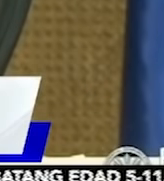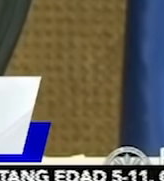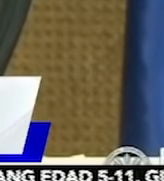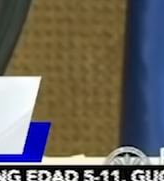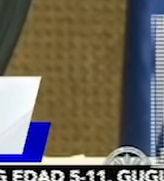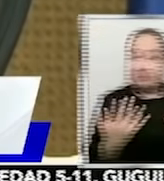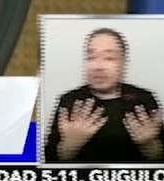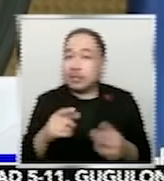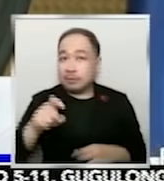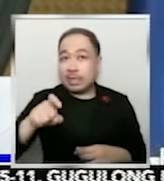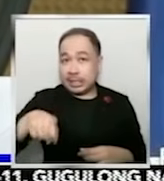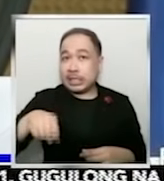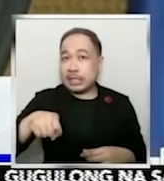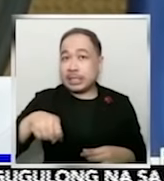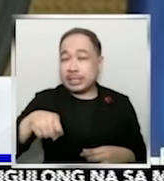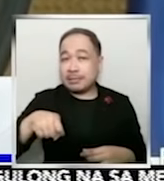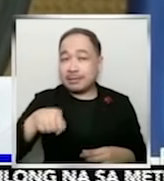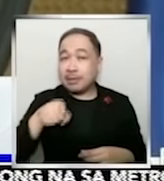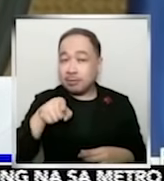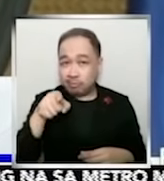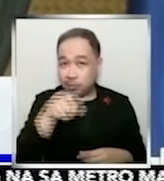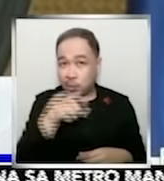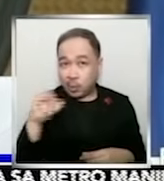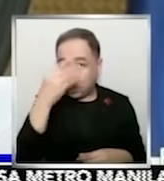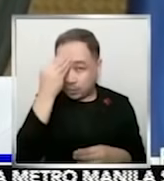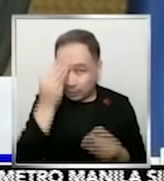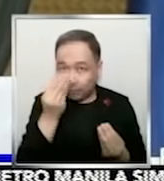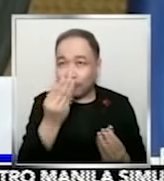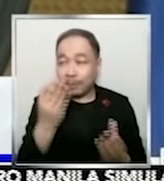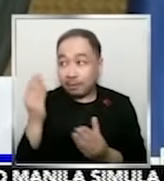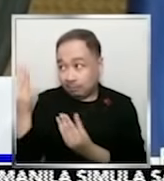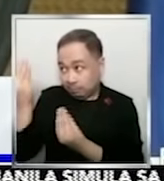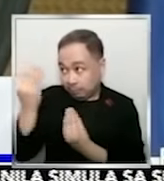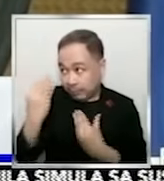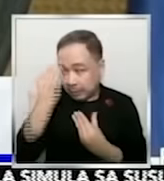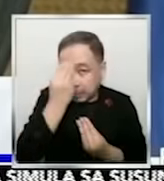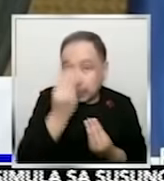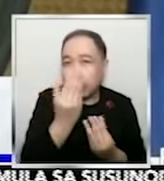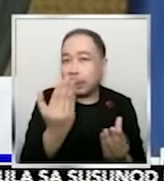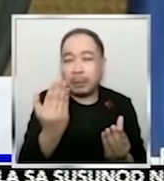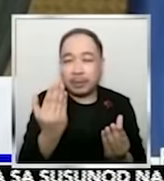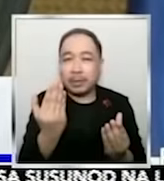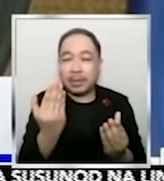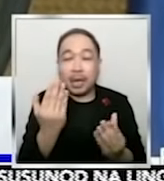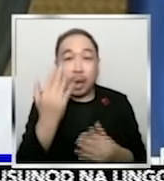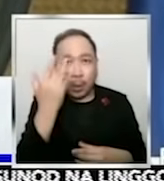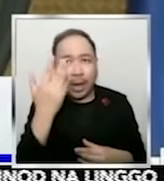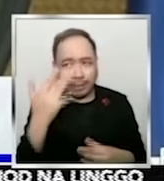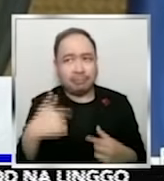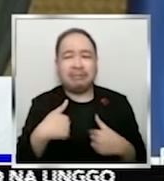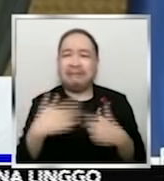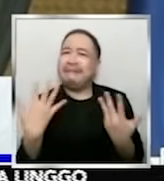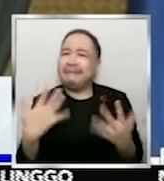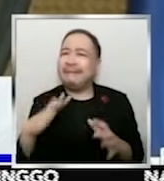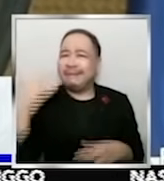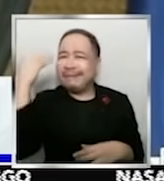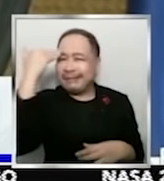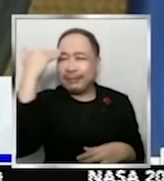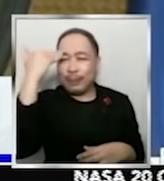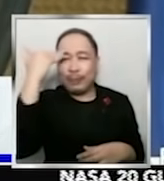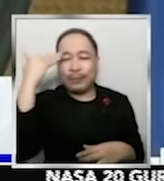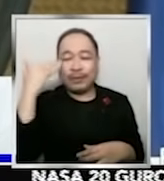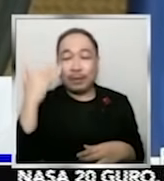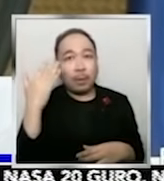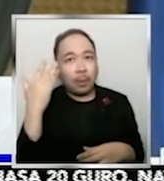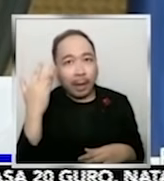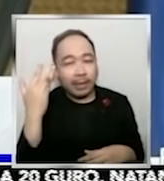kailangan may malaman kayo na alam ko na hindi ninyo alam because alam ko. Why?